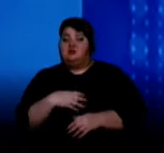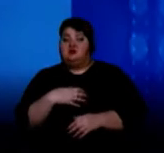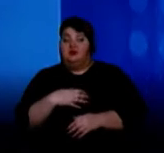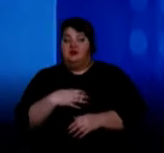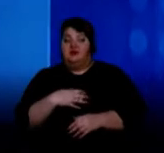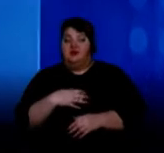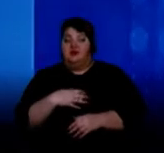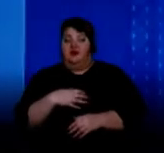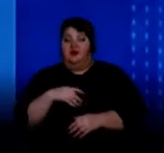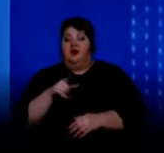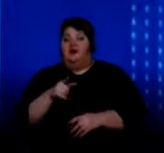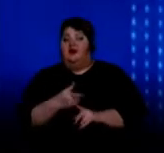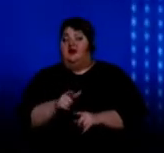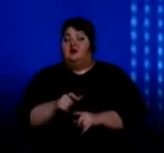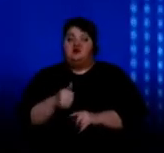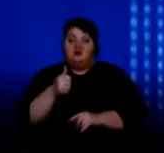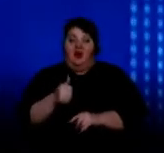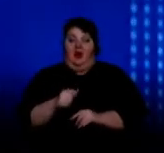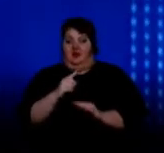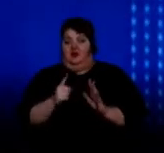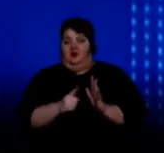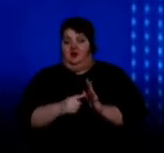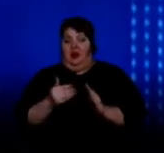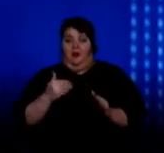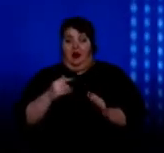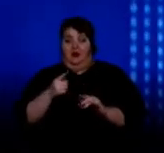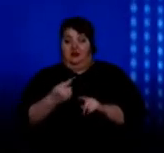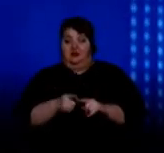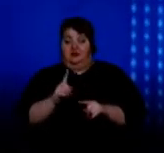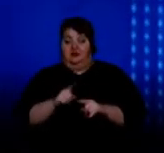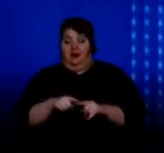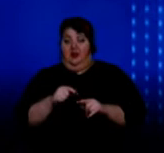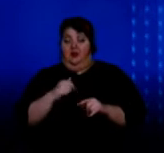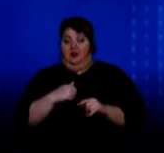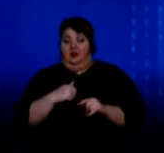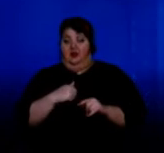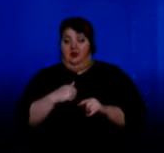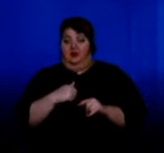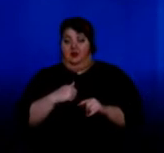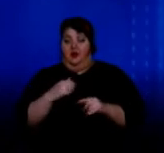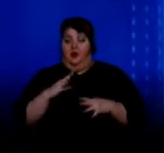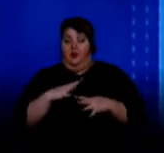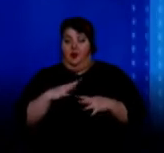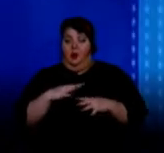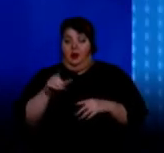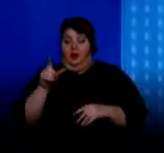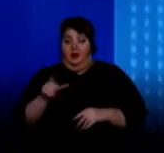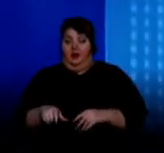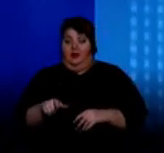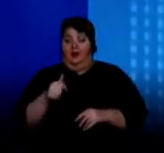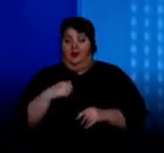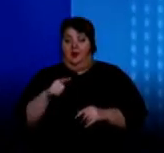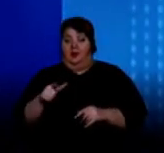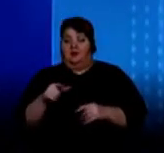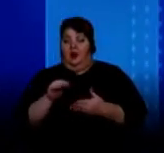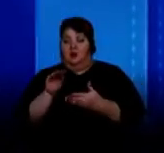це дуже гарне запитання. Якраз перед цим, як до вас прийти на передачу, у нас була клієнтка, і ми з